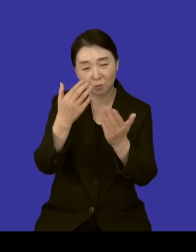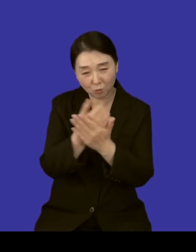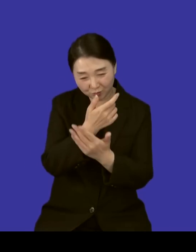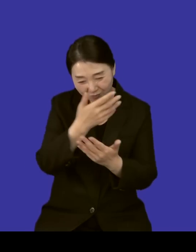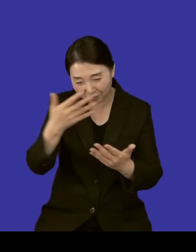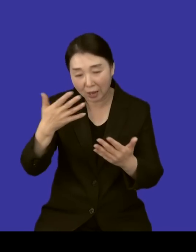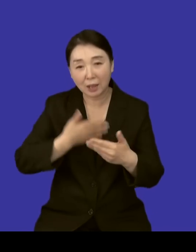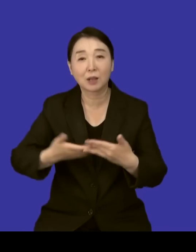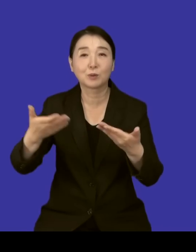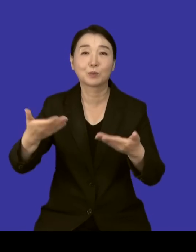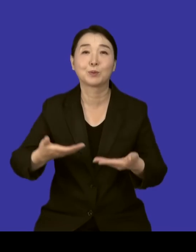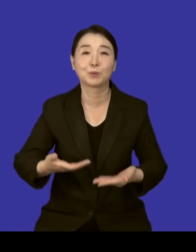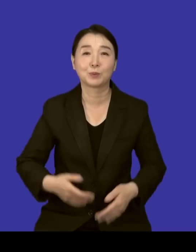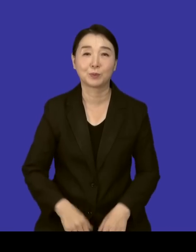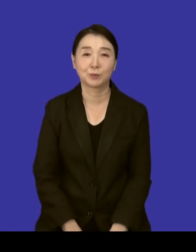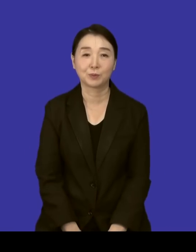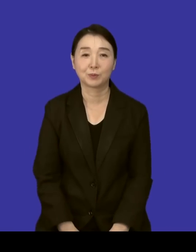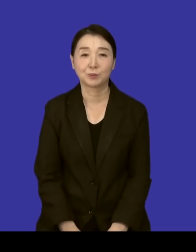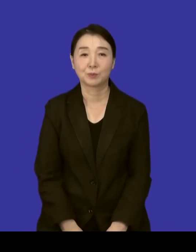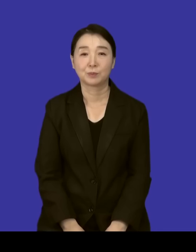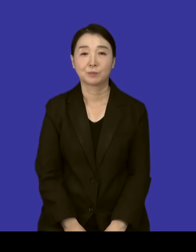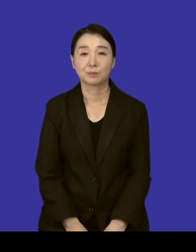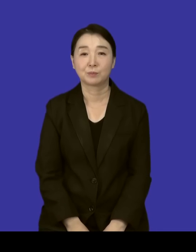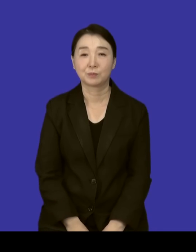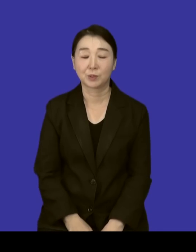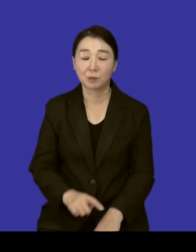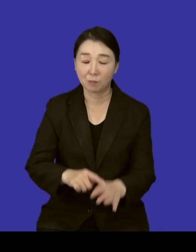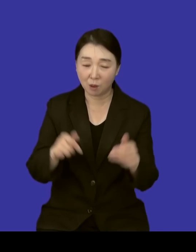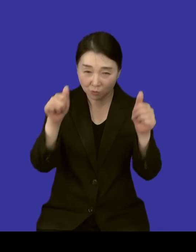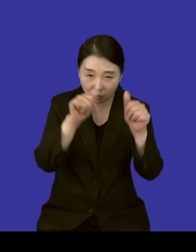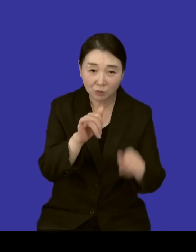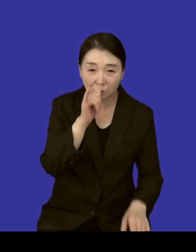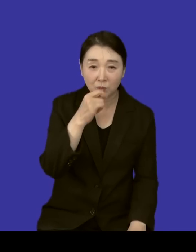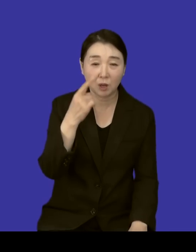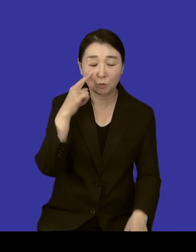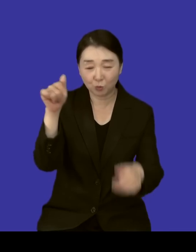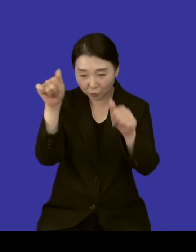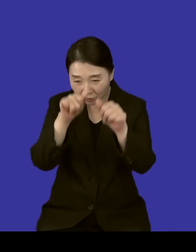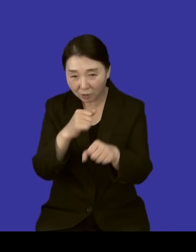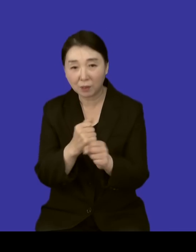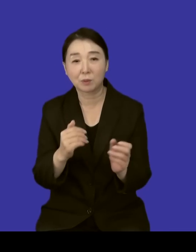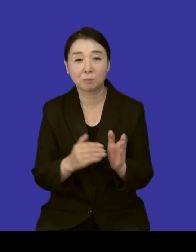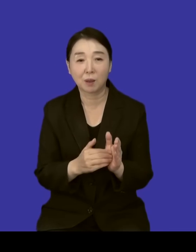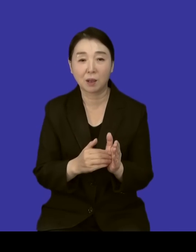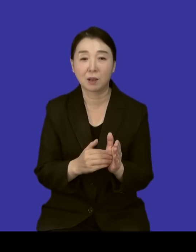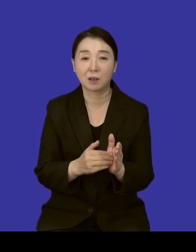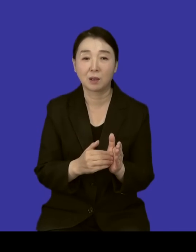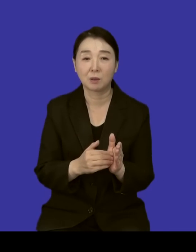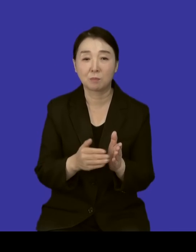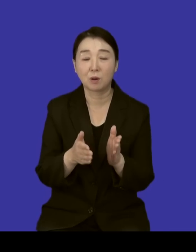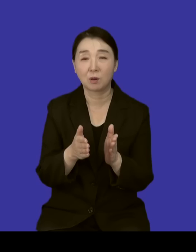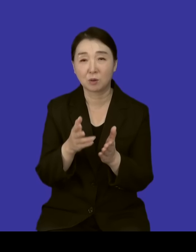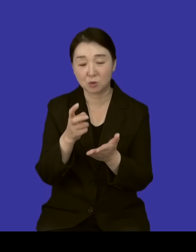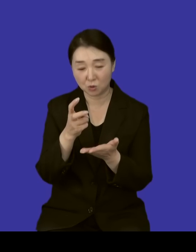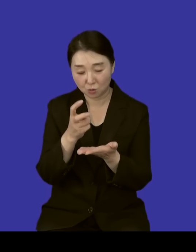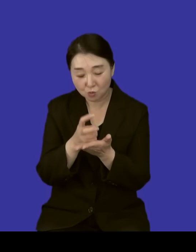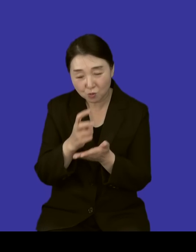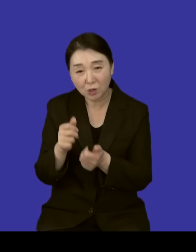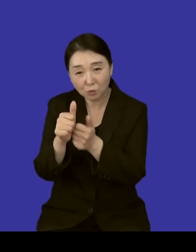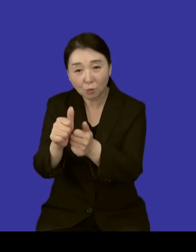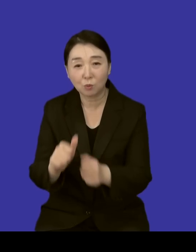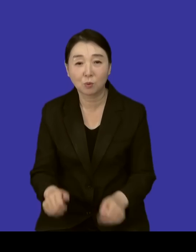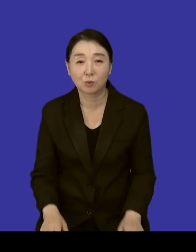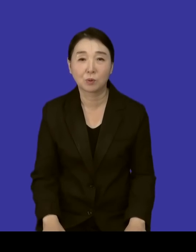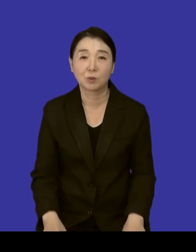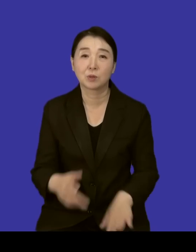이제 해놨어요. 그냥 네. 뭐 마음으로 우상을 삼고 눈으로 우상을 삼고 열조의 율례를 쫓고 그러니까